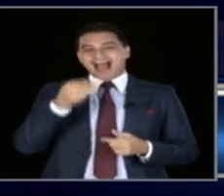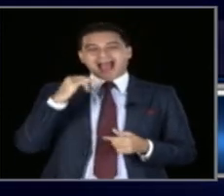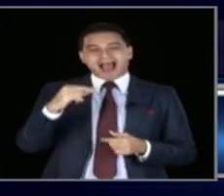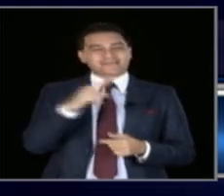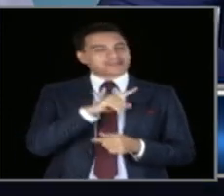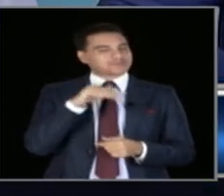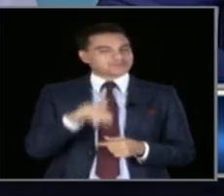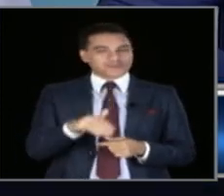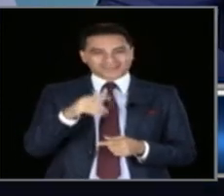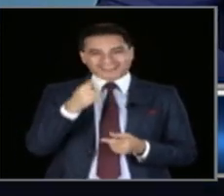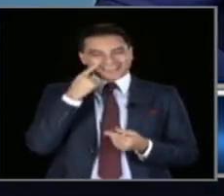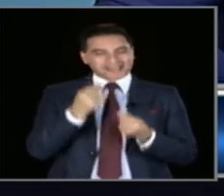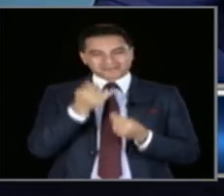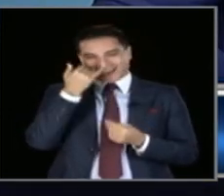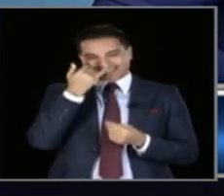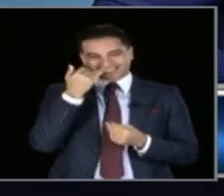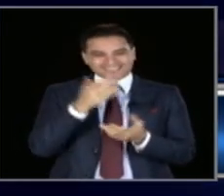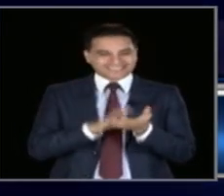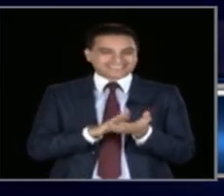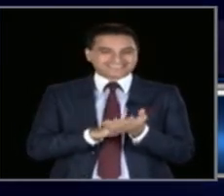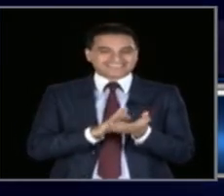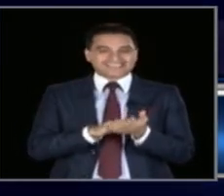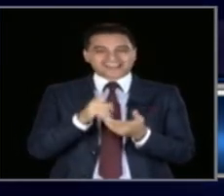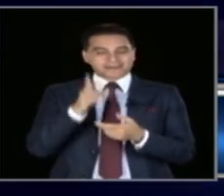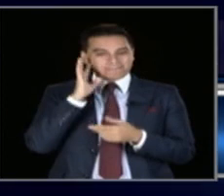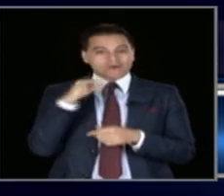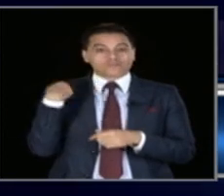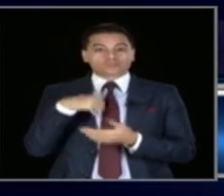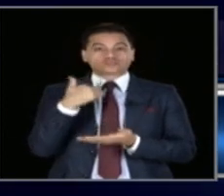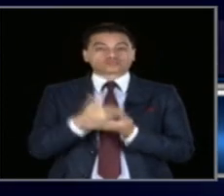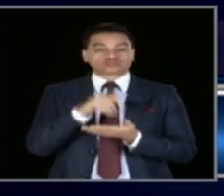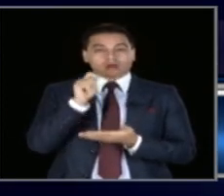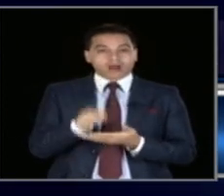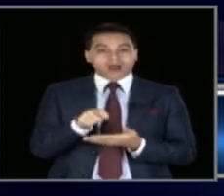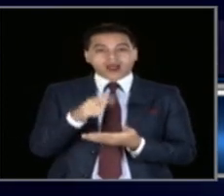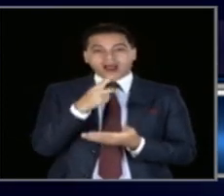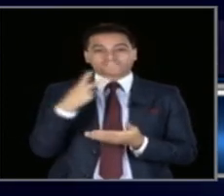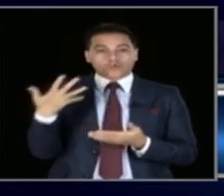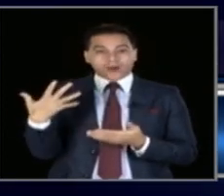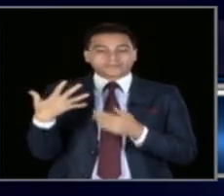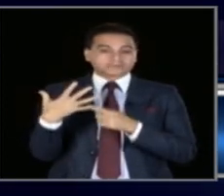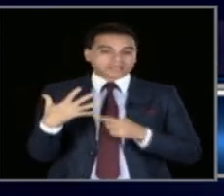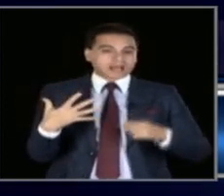مش ممكن والله، دمك خفيف مش ممكن. ايوه. اتولت المنصب من 2005. من 2005